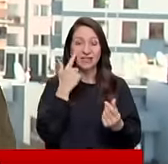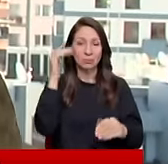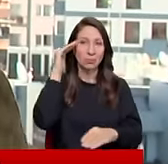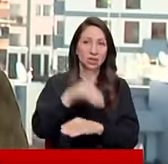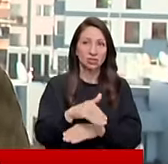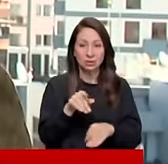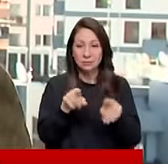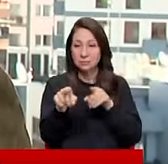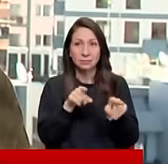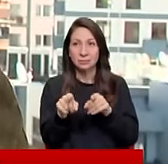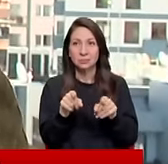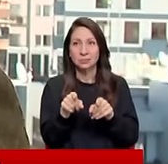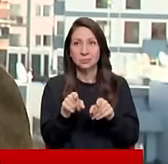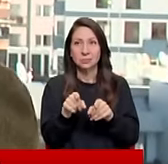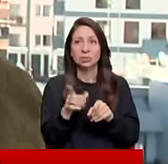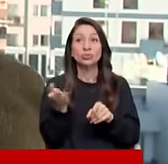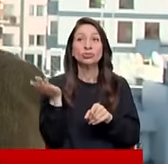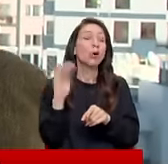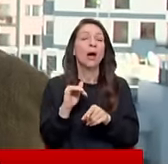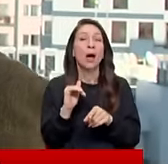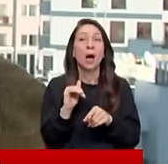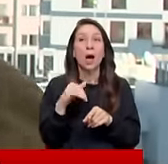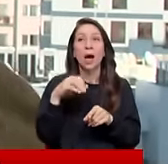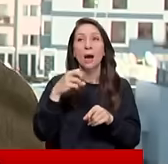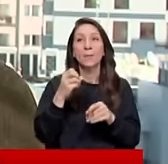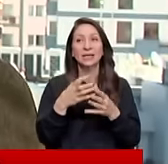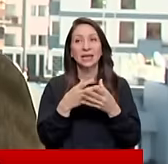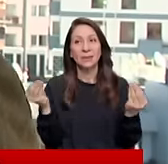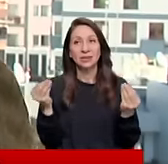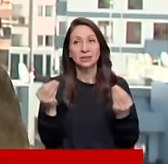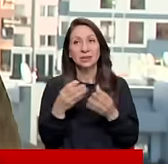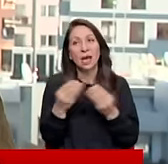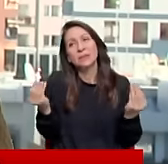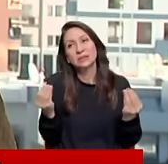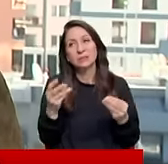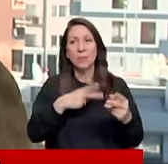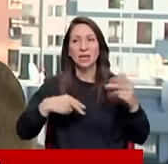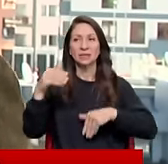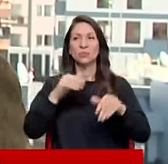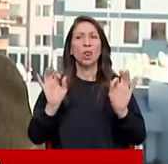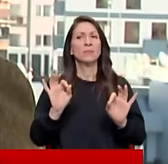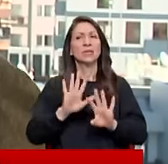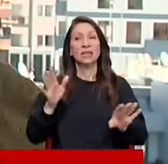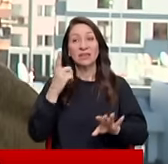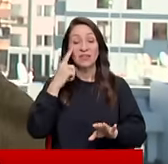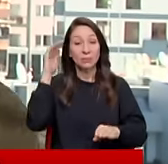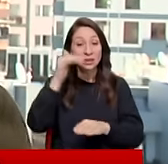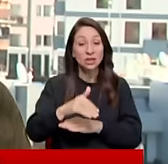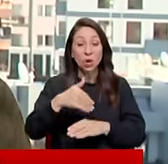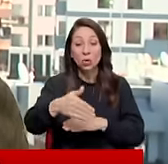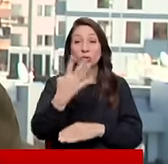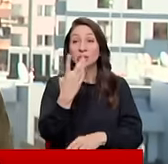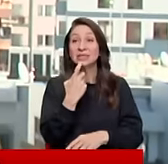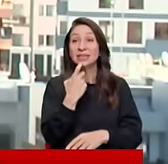batacak. Ondan sonra AK Parti kaybederse kaybetsin yerel seçimleri. Devlet batarsa önümüzdeki